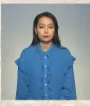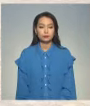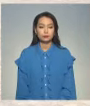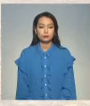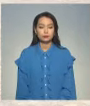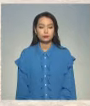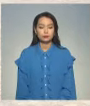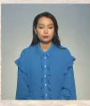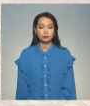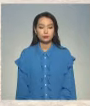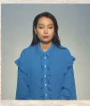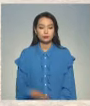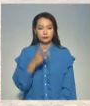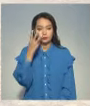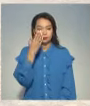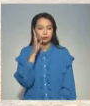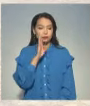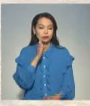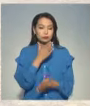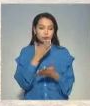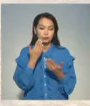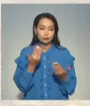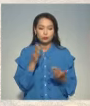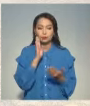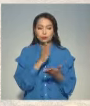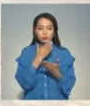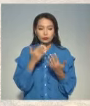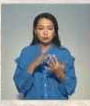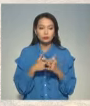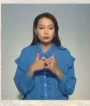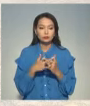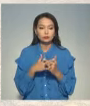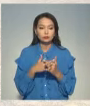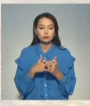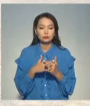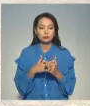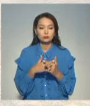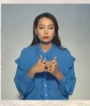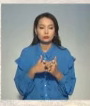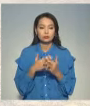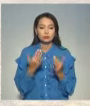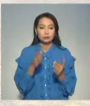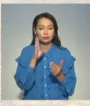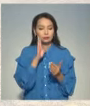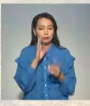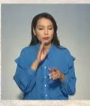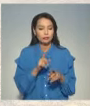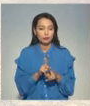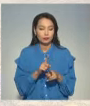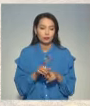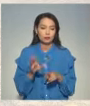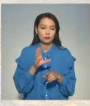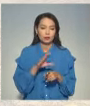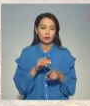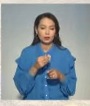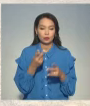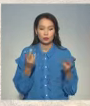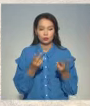Үш жыл болды суға жарымай, су жоқ ауылымызда. Бәді өзде келмей қалады, арасында сусыз қалып, су тасимыз шелектеп жан